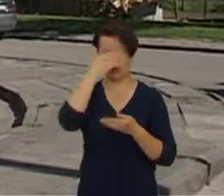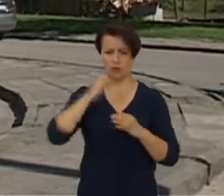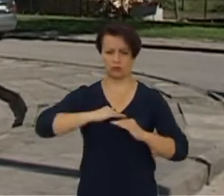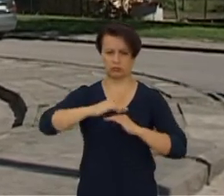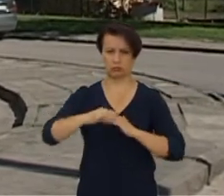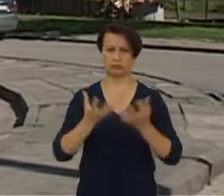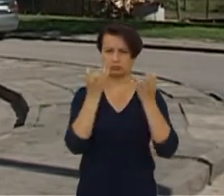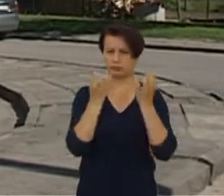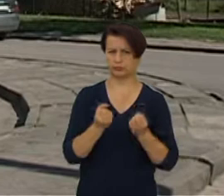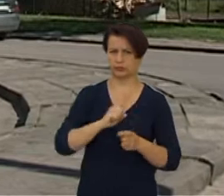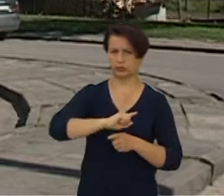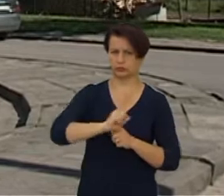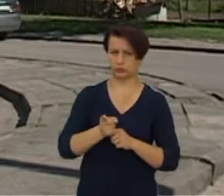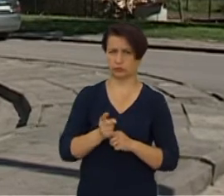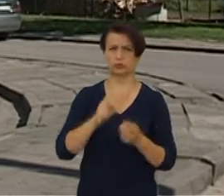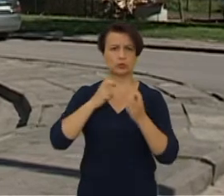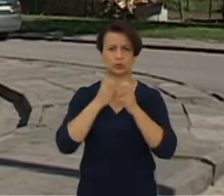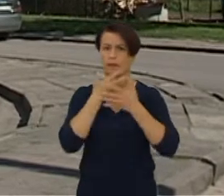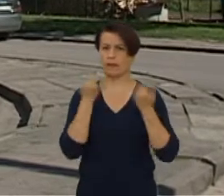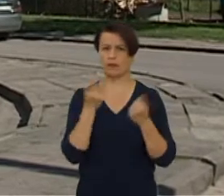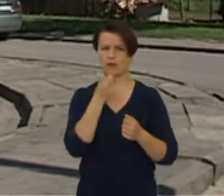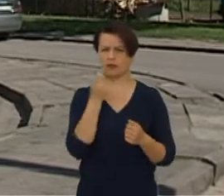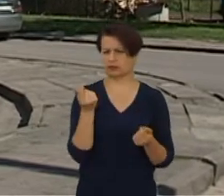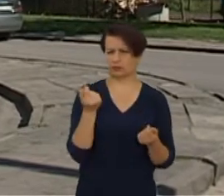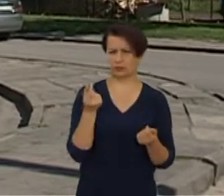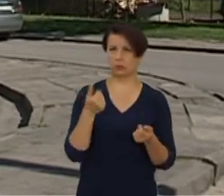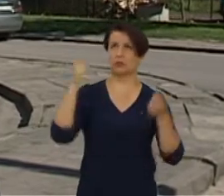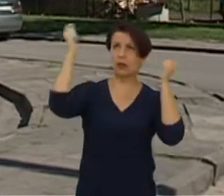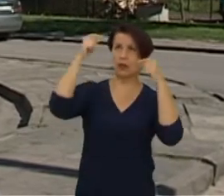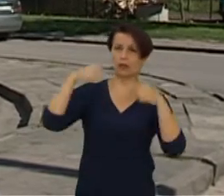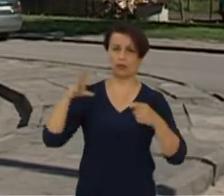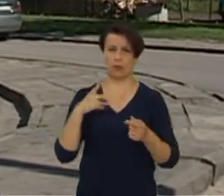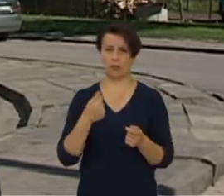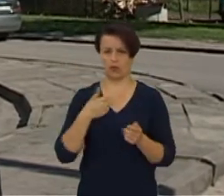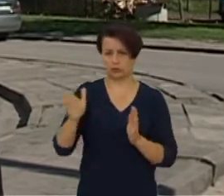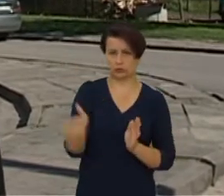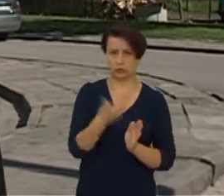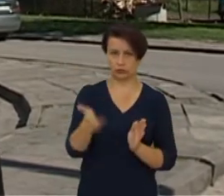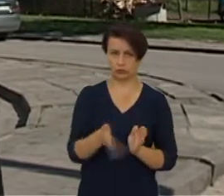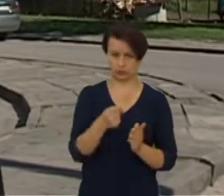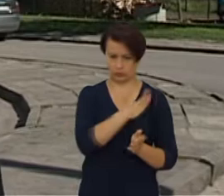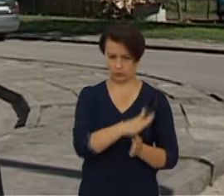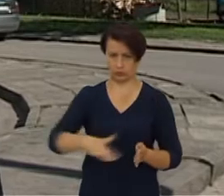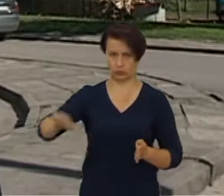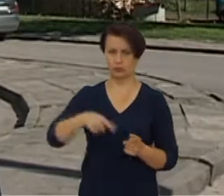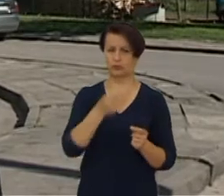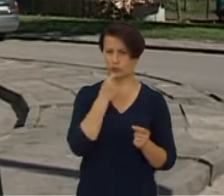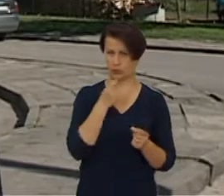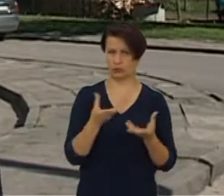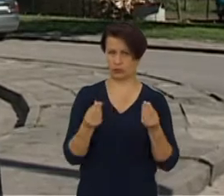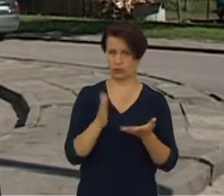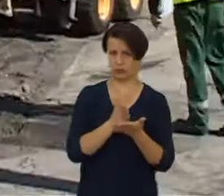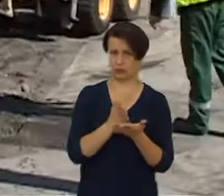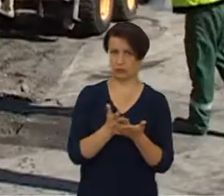asfaltas garantuotai prilimpa ir jokių problemų nėra dėl to. Jeigu ten šiek tiek ten drėgna po lietaus, tarkim, mes išluojam